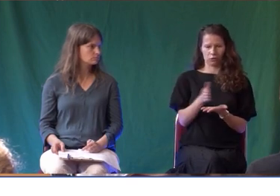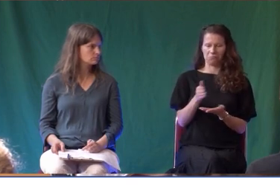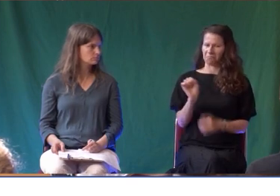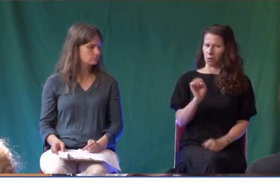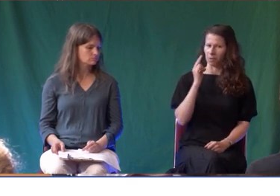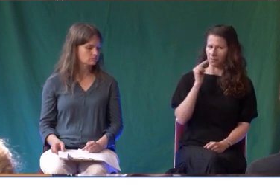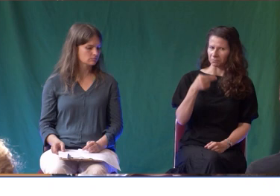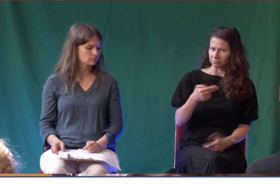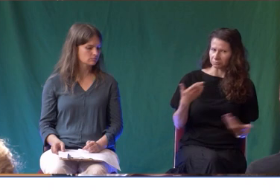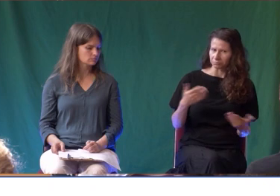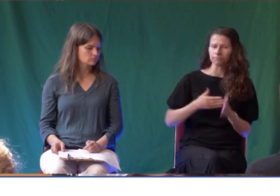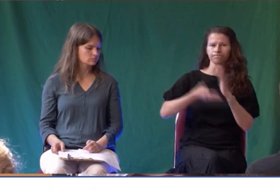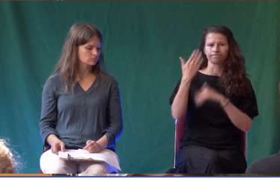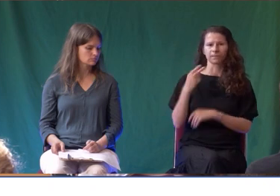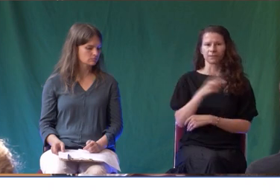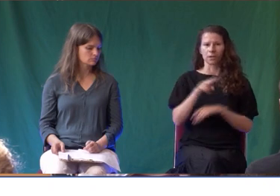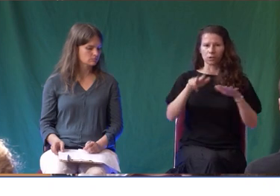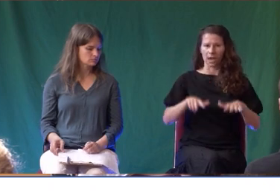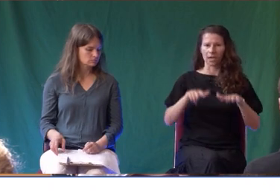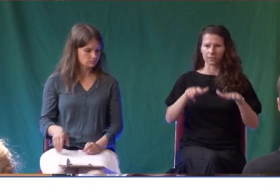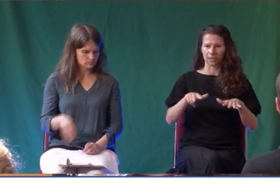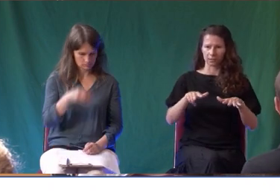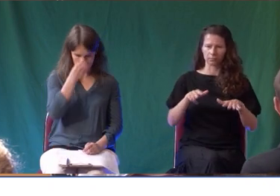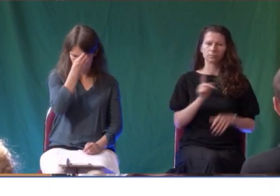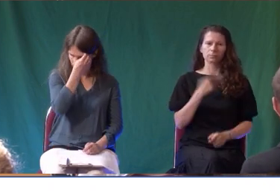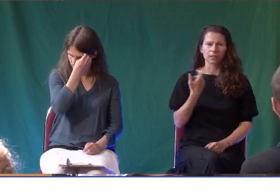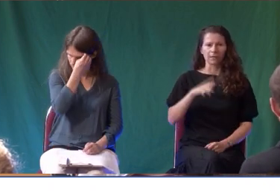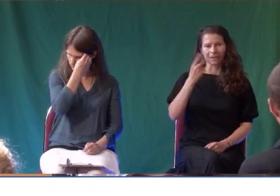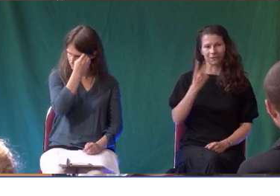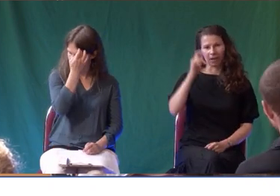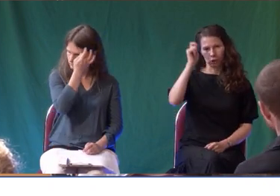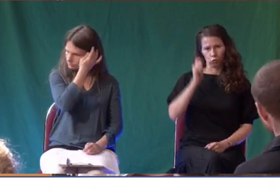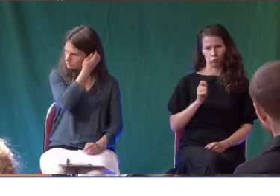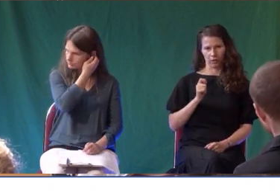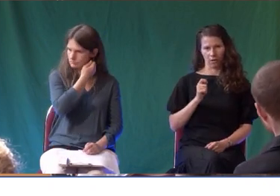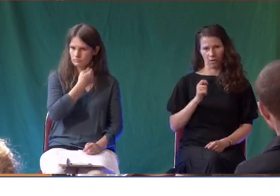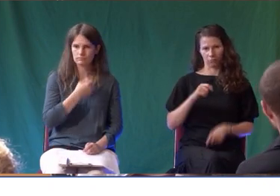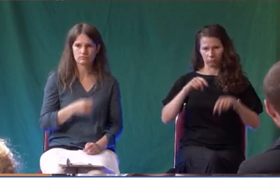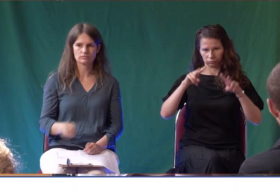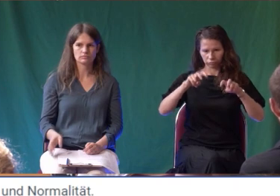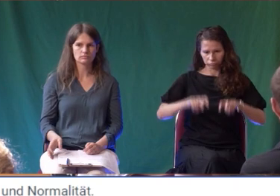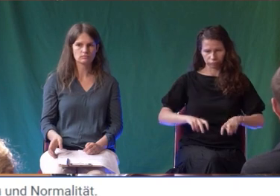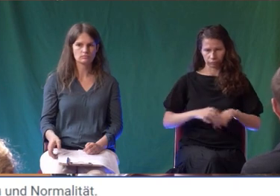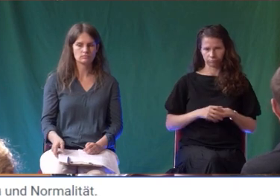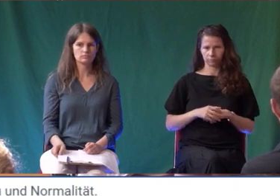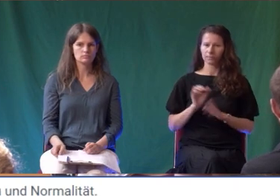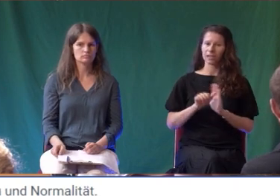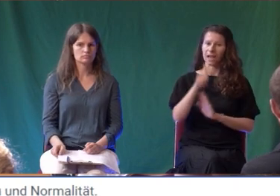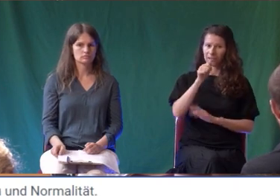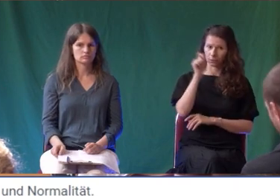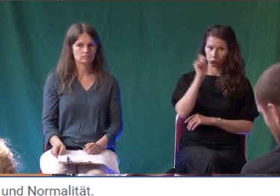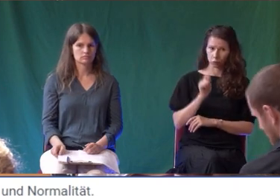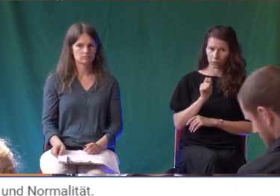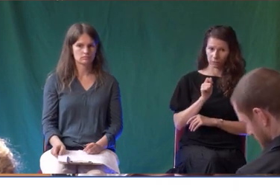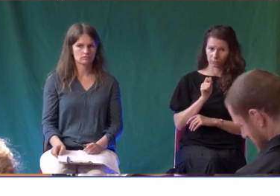im Jahr 2018 haben wir zwei Studien gemacht die ersten in der ersten Studie ging es